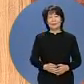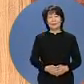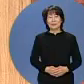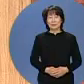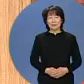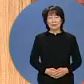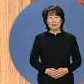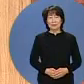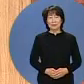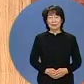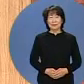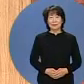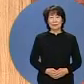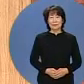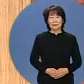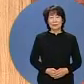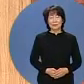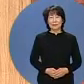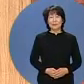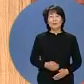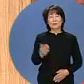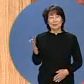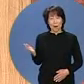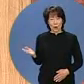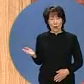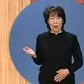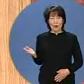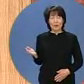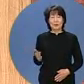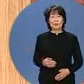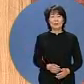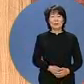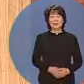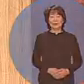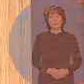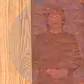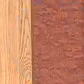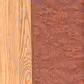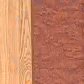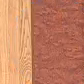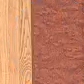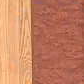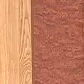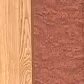ではないでしょうか。では続いての話題です。